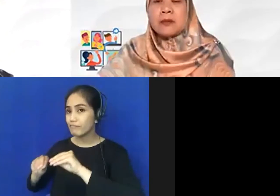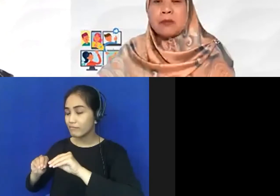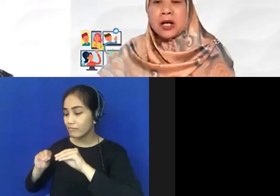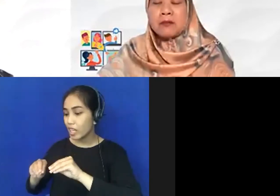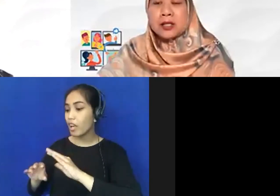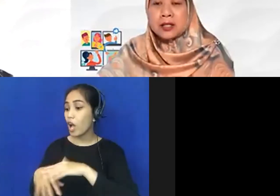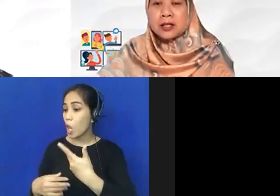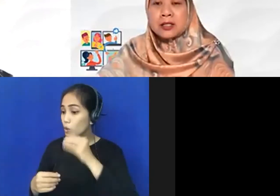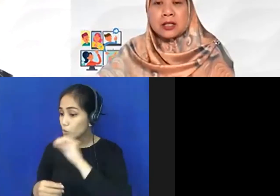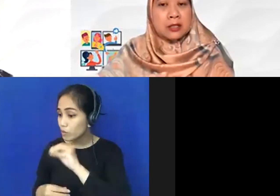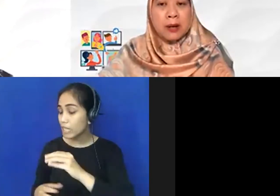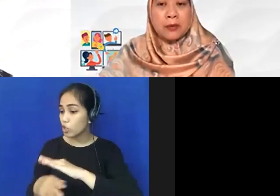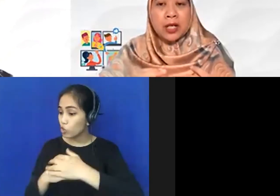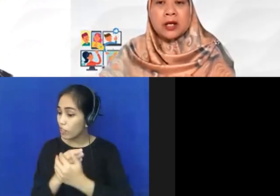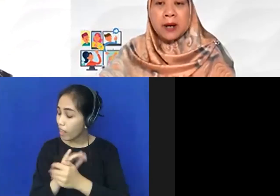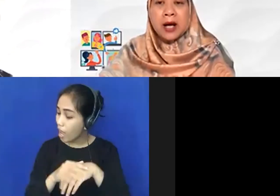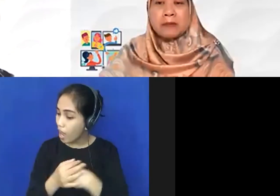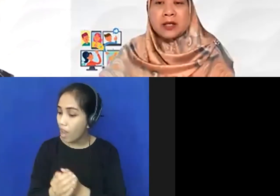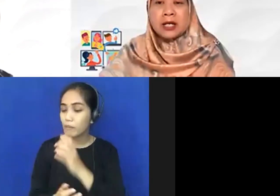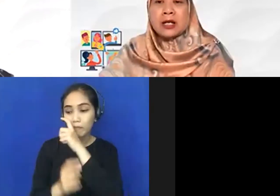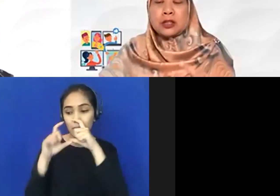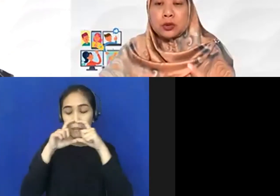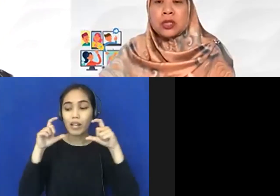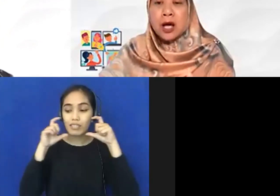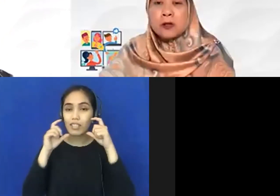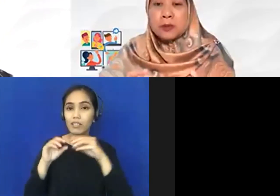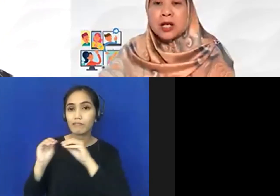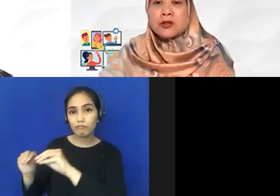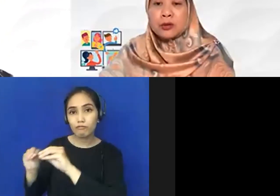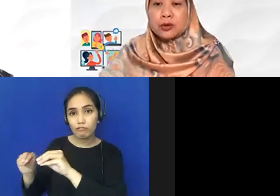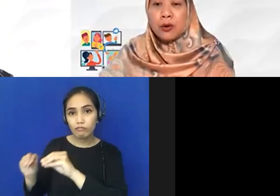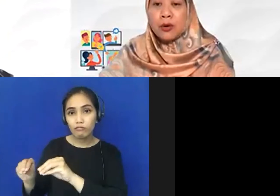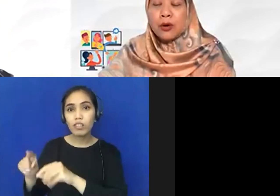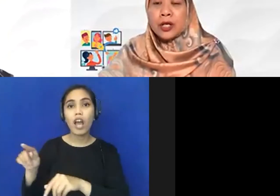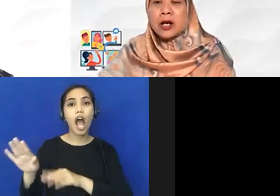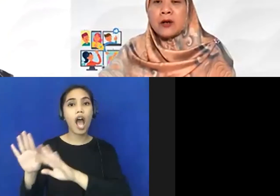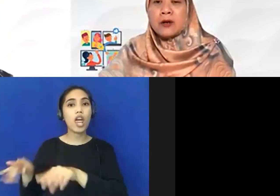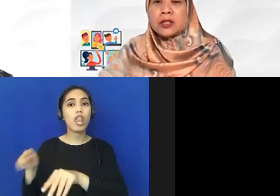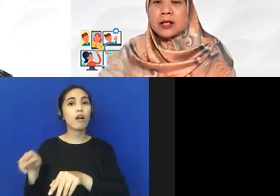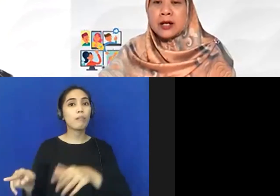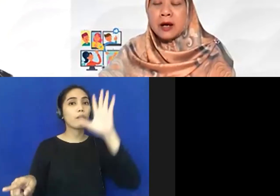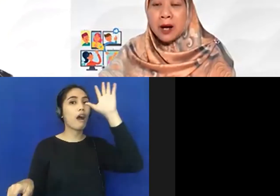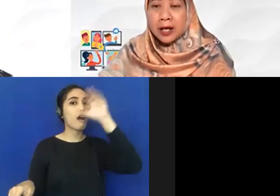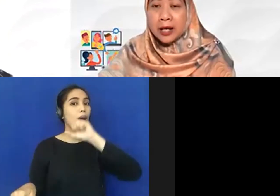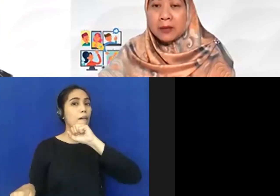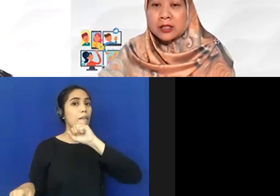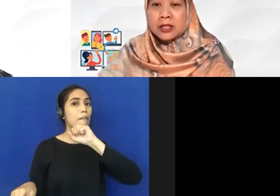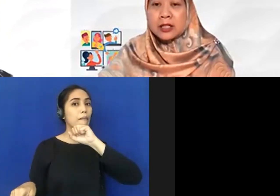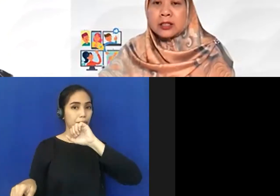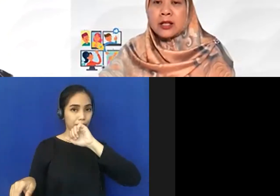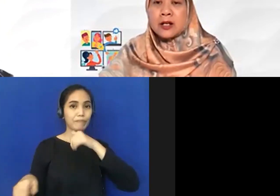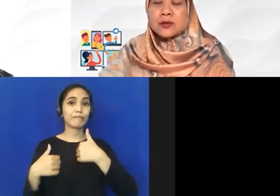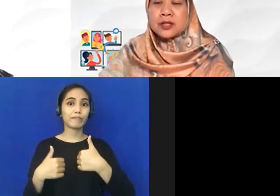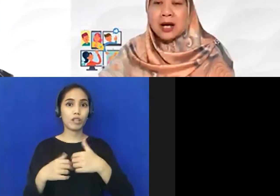tangan, memakai masker, semampunya dia pahami. Tentu kita harus memberikan contoh ya. Kalau kitanya nggak pakai